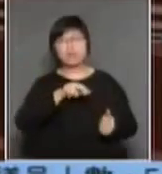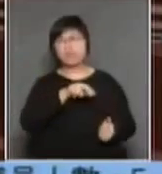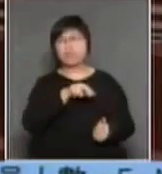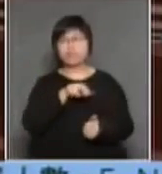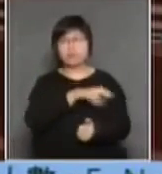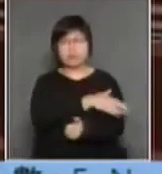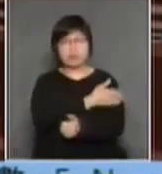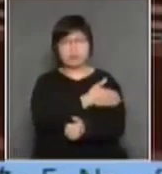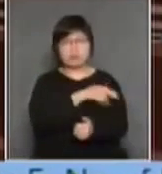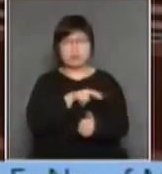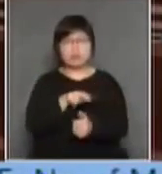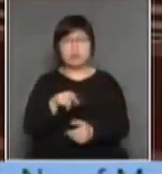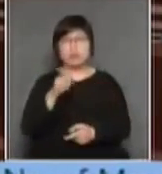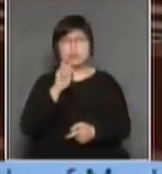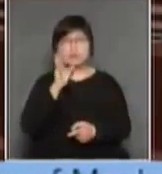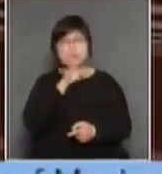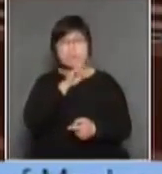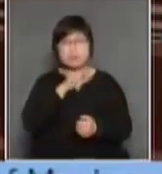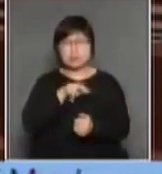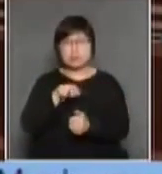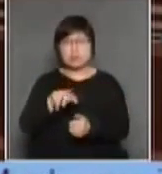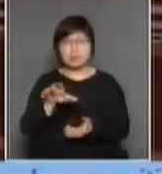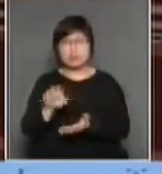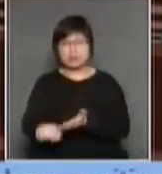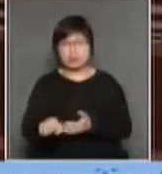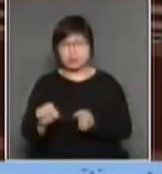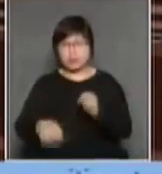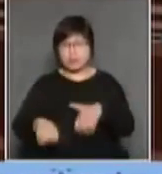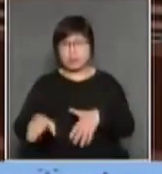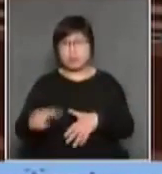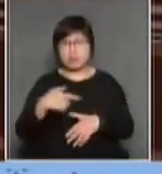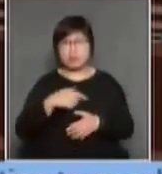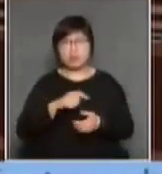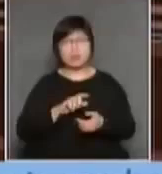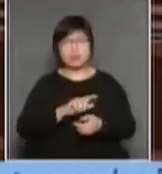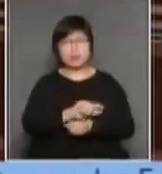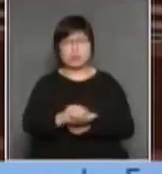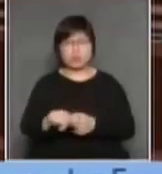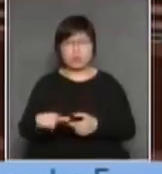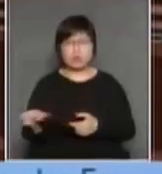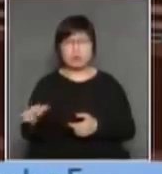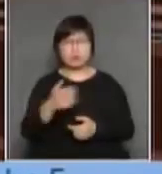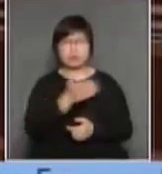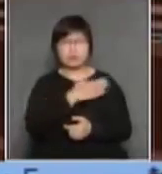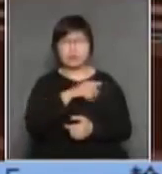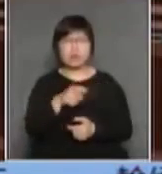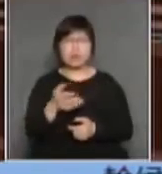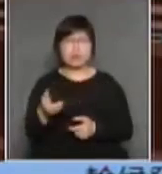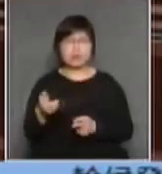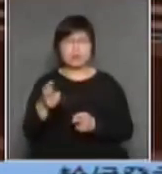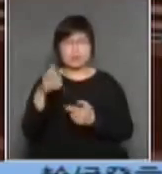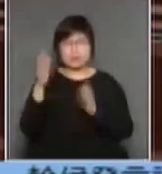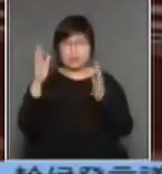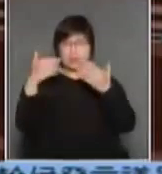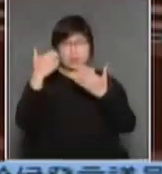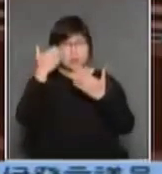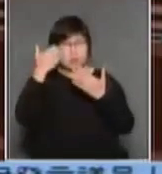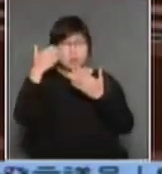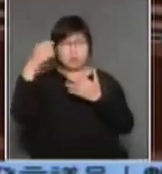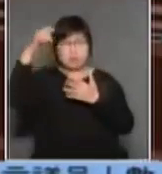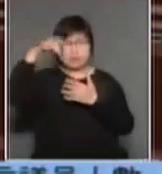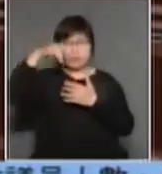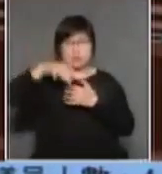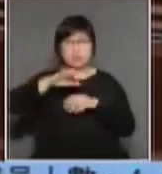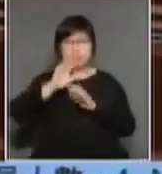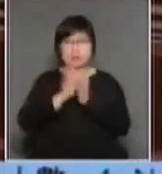肆又是他們，捉垃圾蟲又是他們，跟進衞生黑點都是他們，接著要處理冷氣機滴水，通常這些